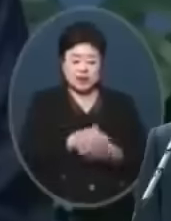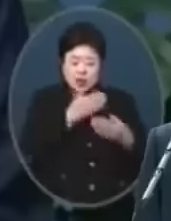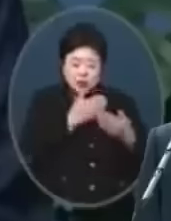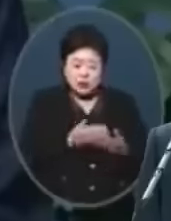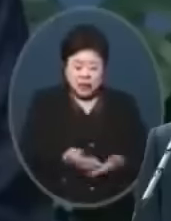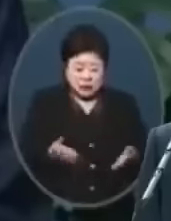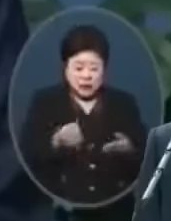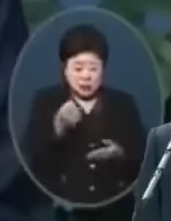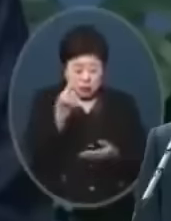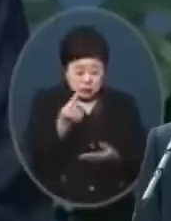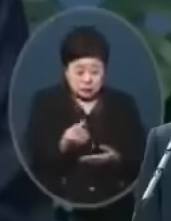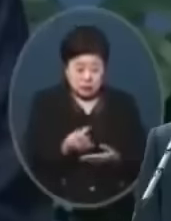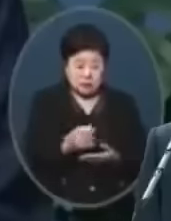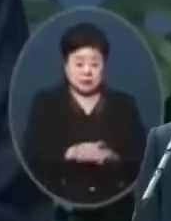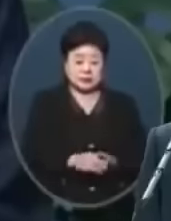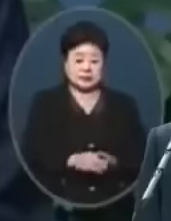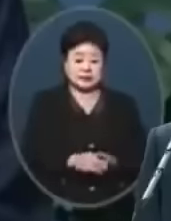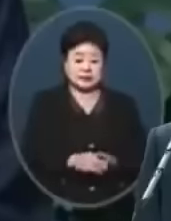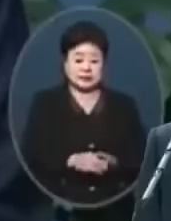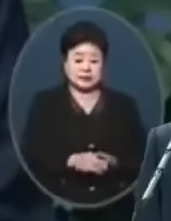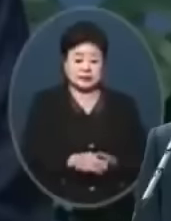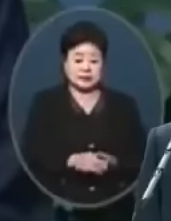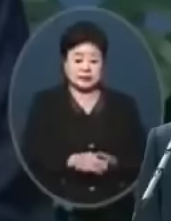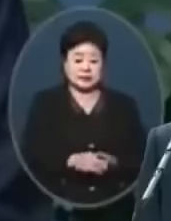귀한 그릇을 가지고 와서